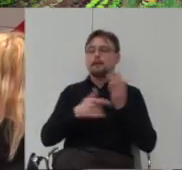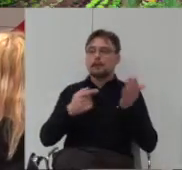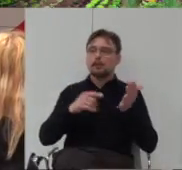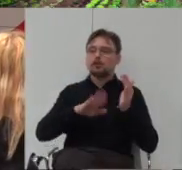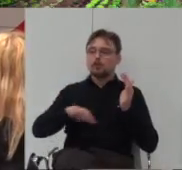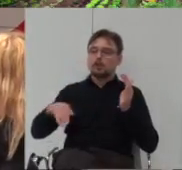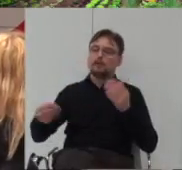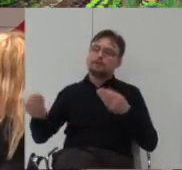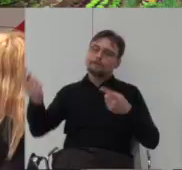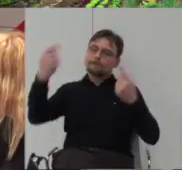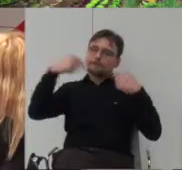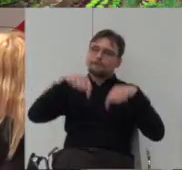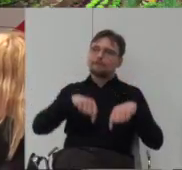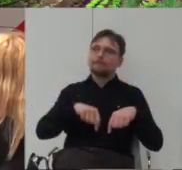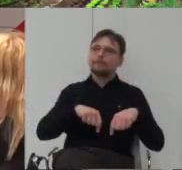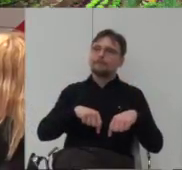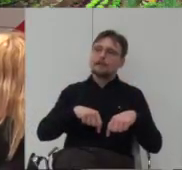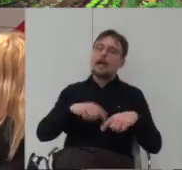dzieciaki tutaj